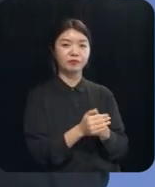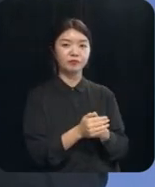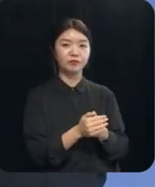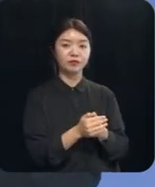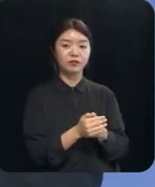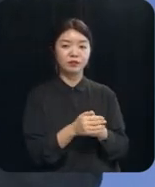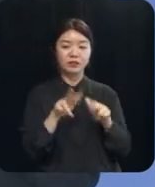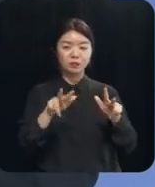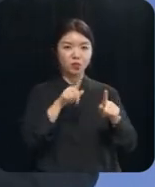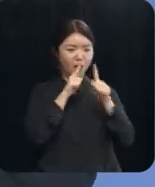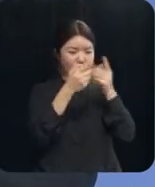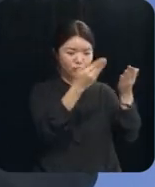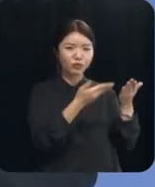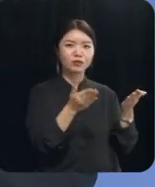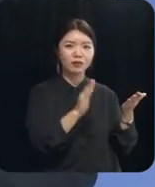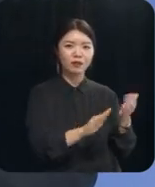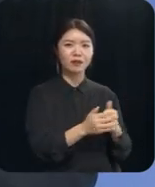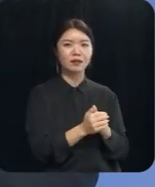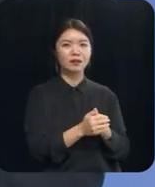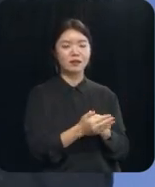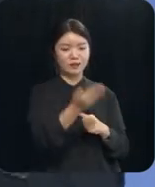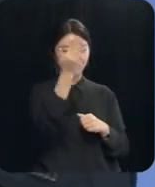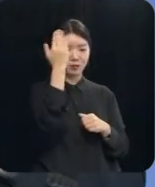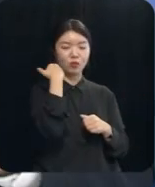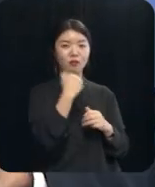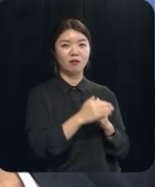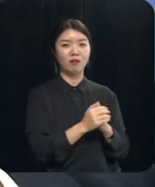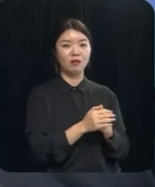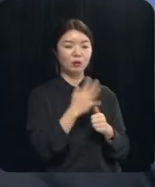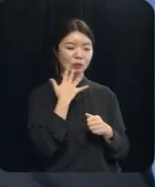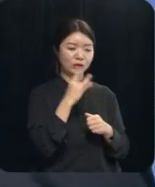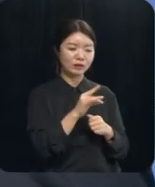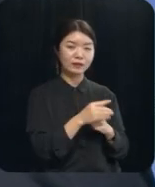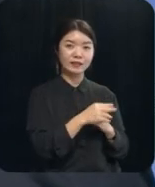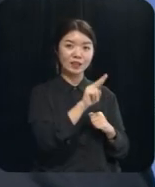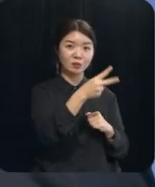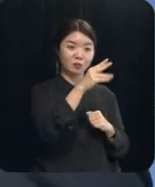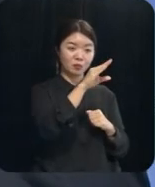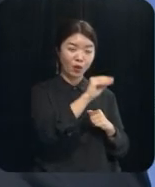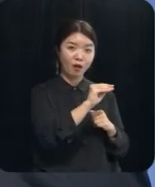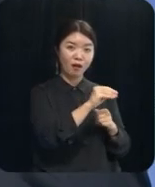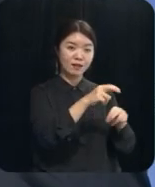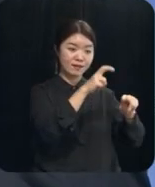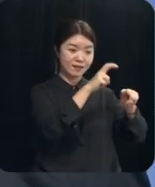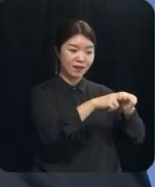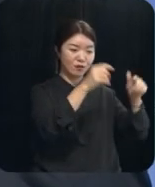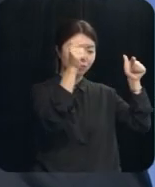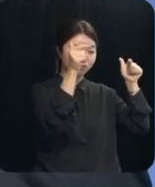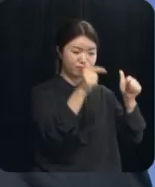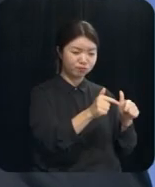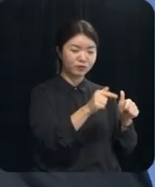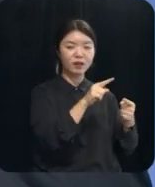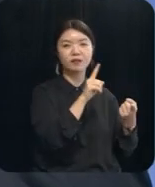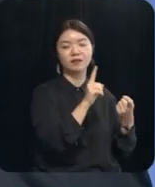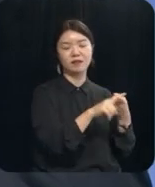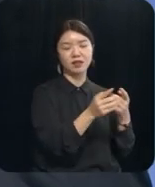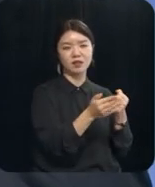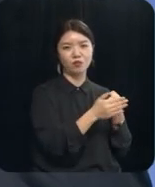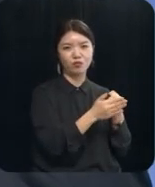지금도 그 말씀을 하시는데 망치고 있는 것입니다. 지난번에 역시 예. 200만 석을 항공편을 줄였고 그러므로 인해